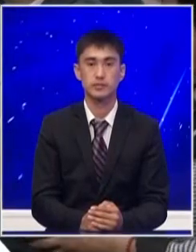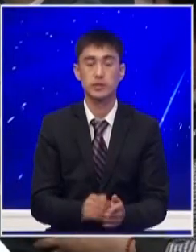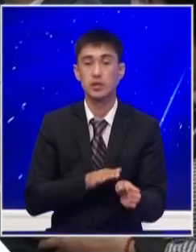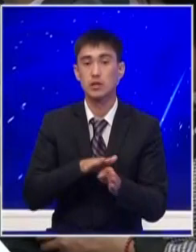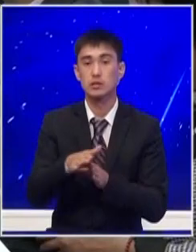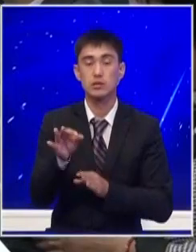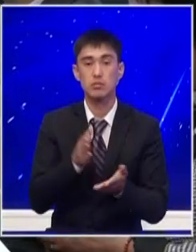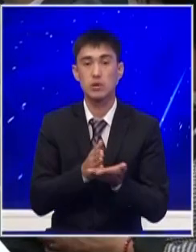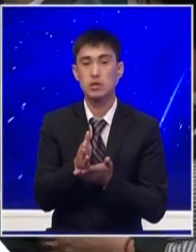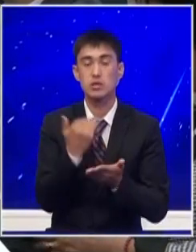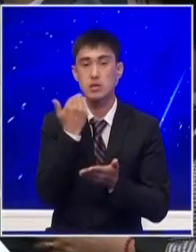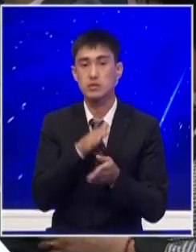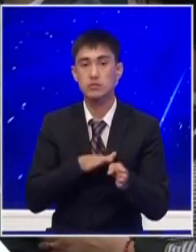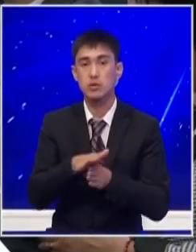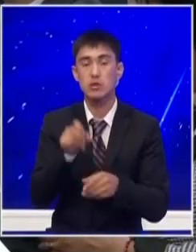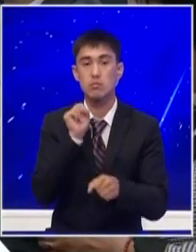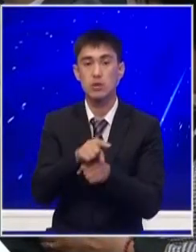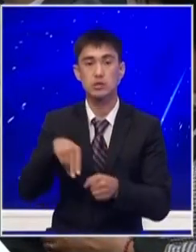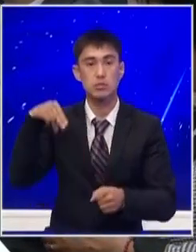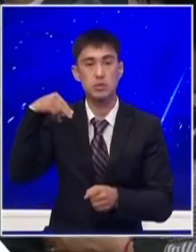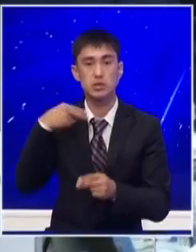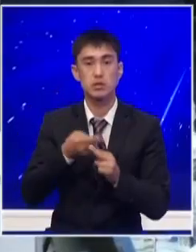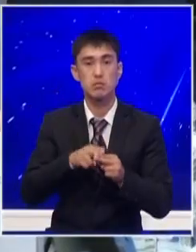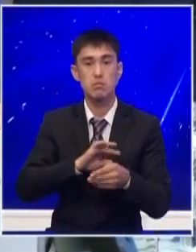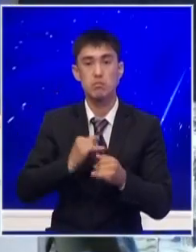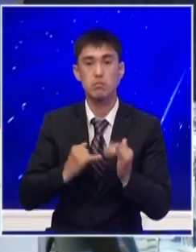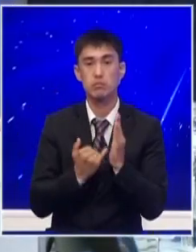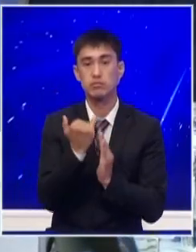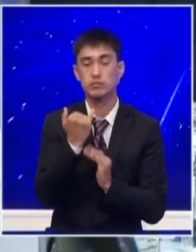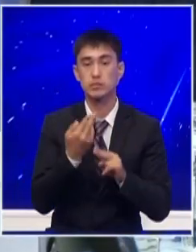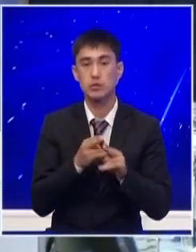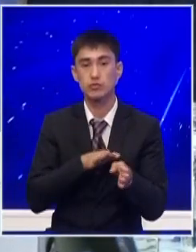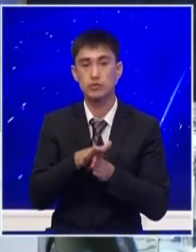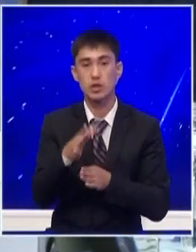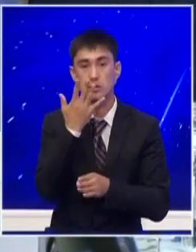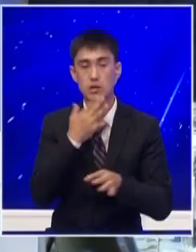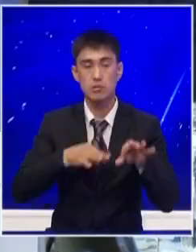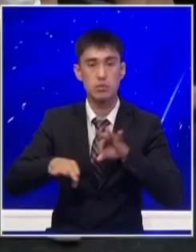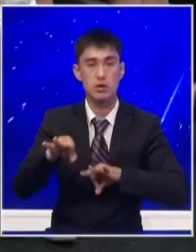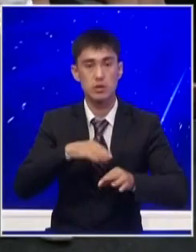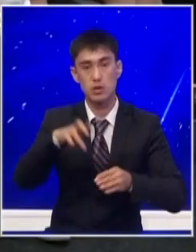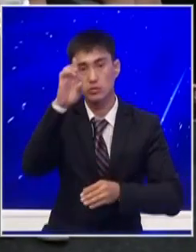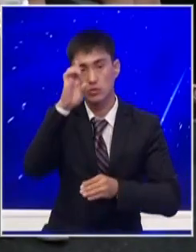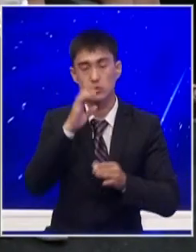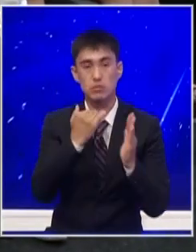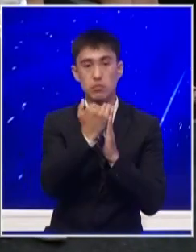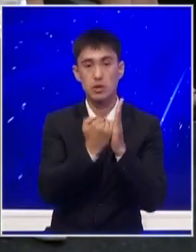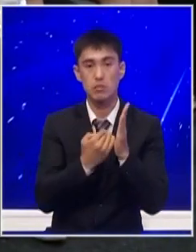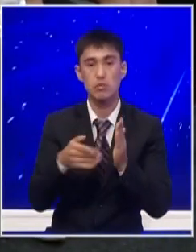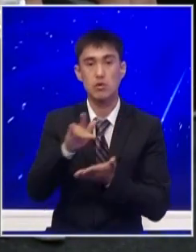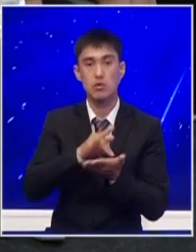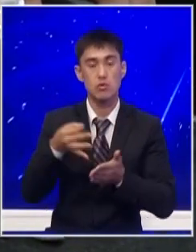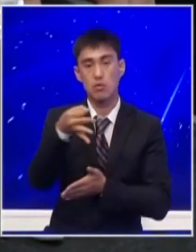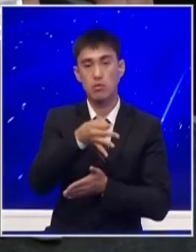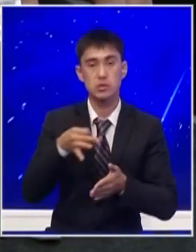Реализация политики, качественное исполнение поручений президента, плодотворное осуществление национальных проектов и государственных программ в городах